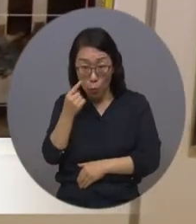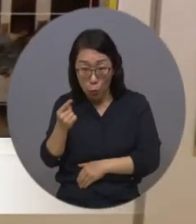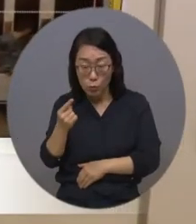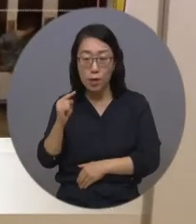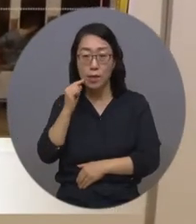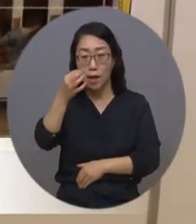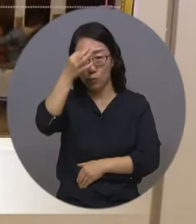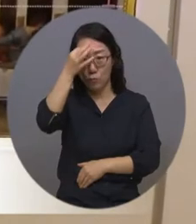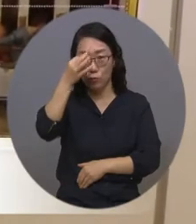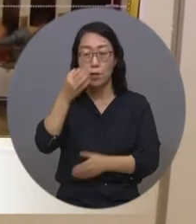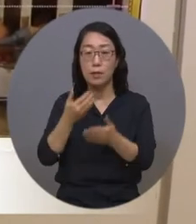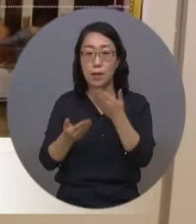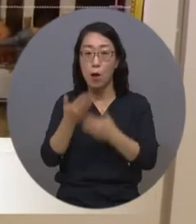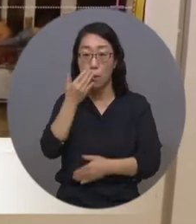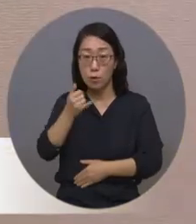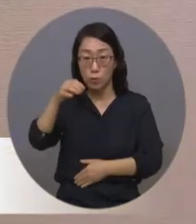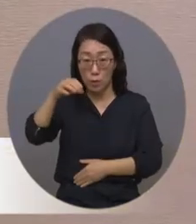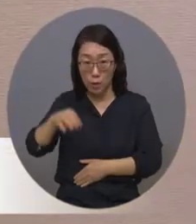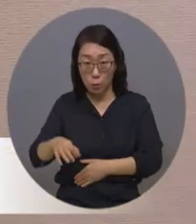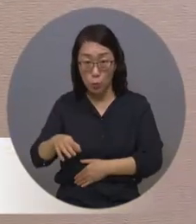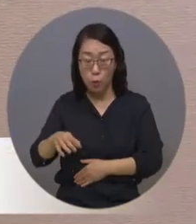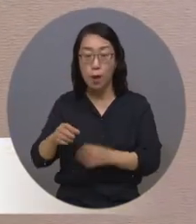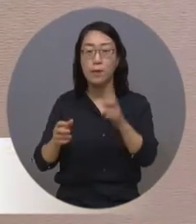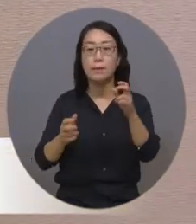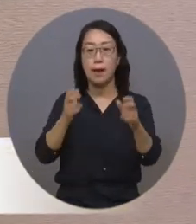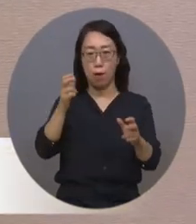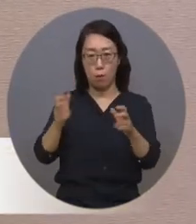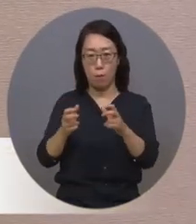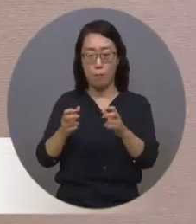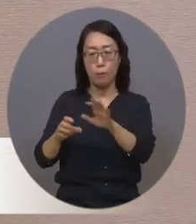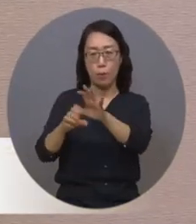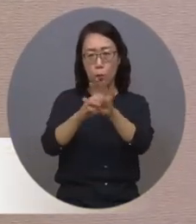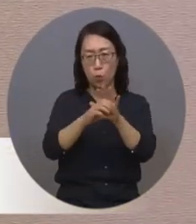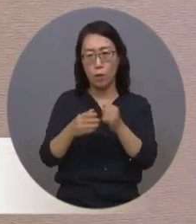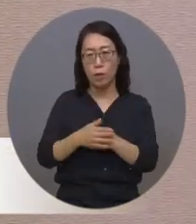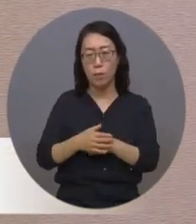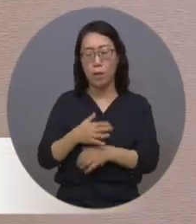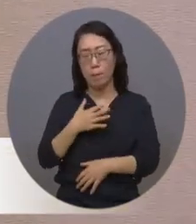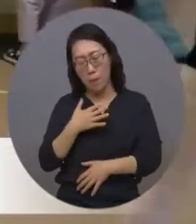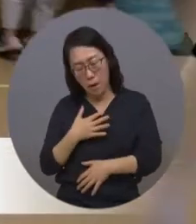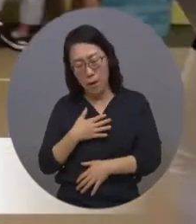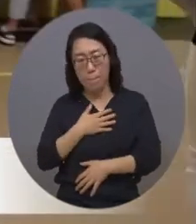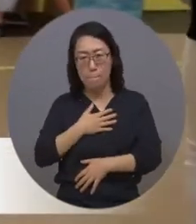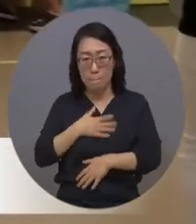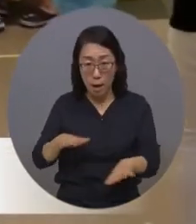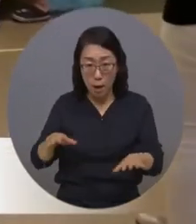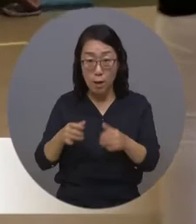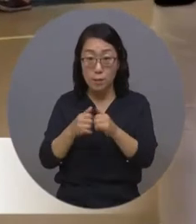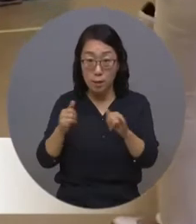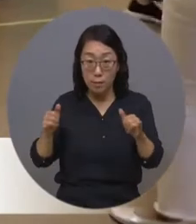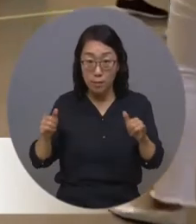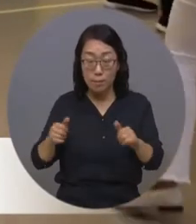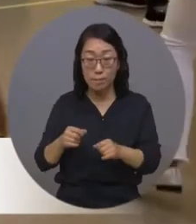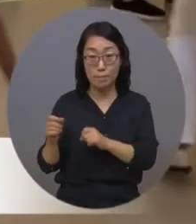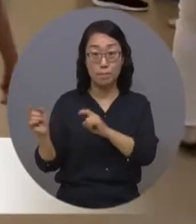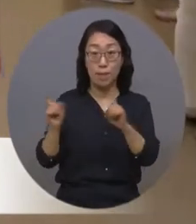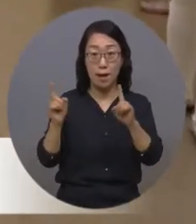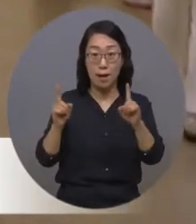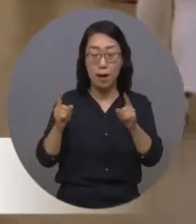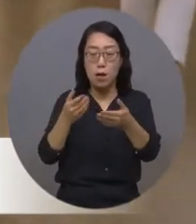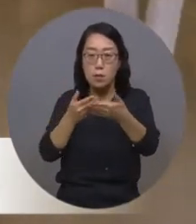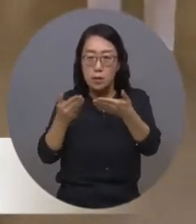제공하기 위해 추진한 사업으로 코로나19로 지친 어린이들에게 명화 속에